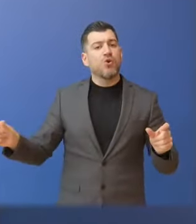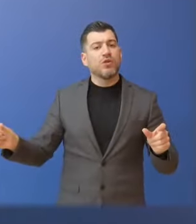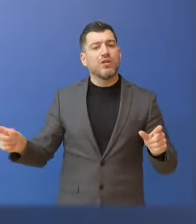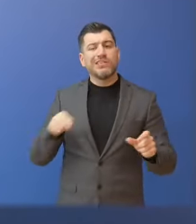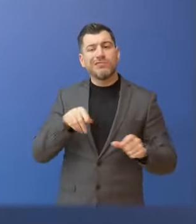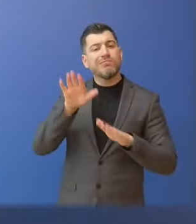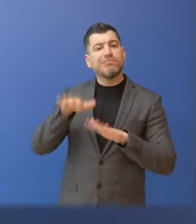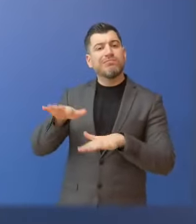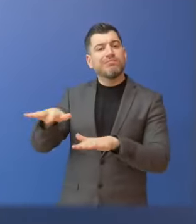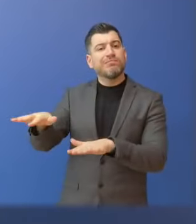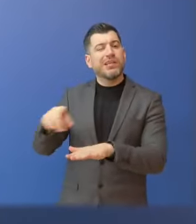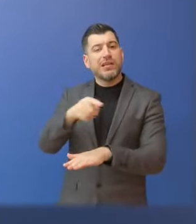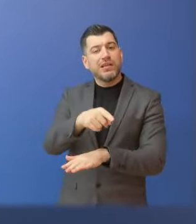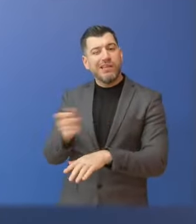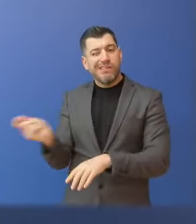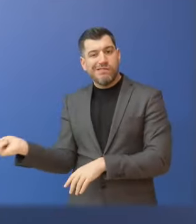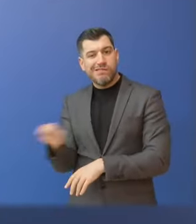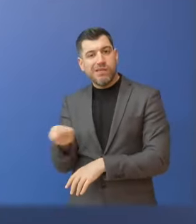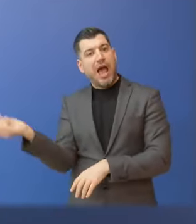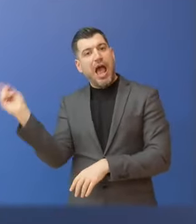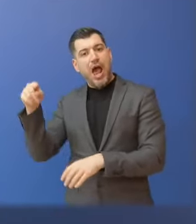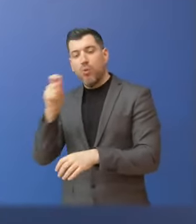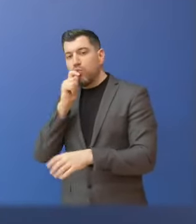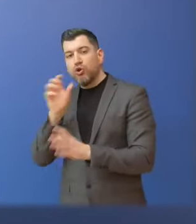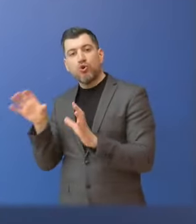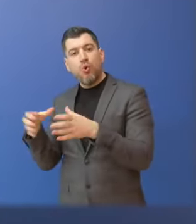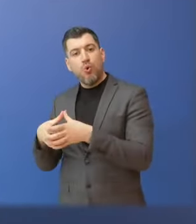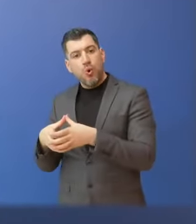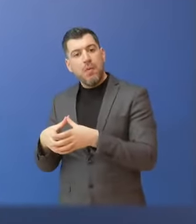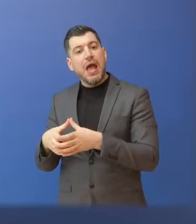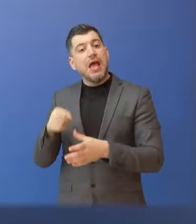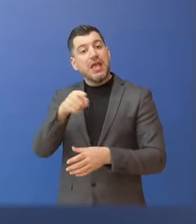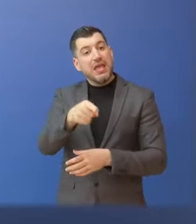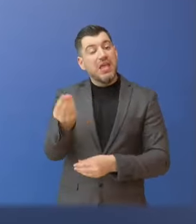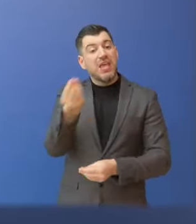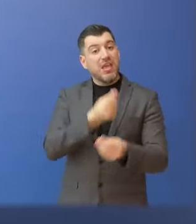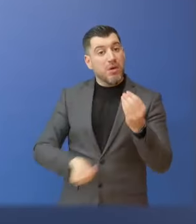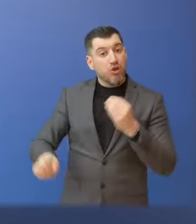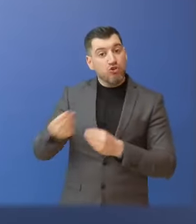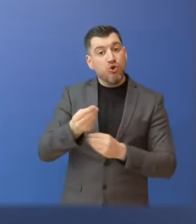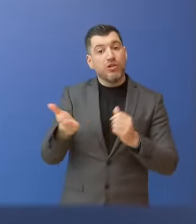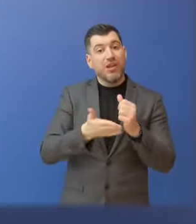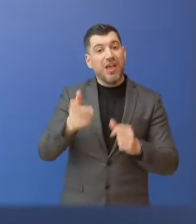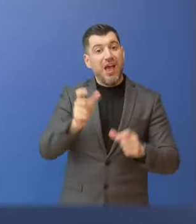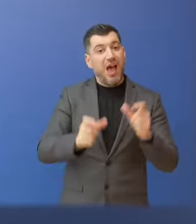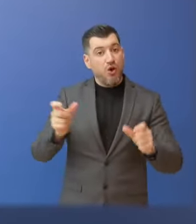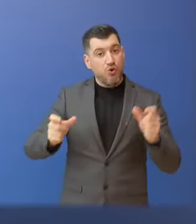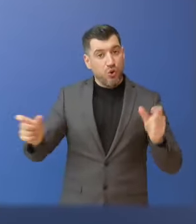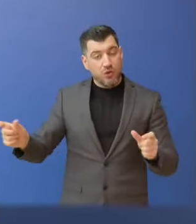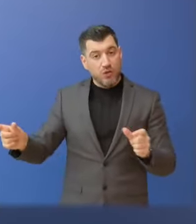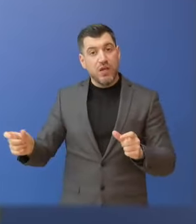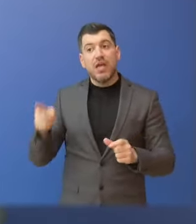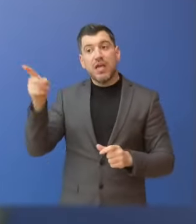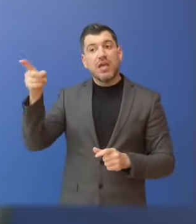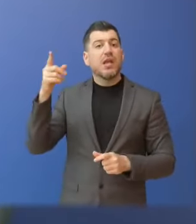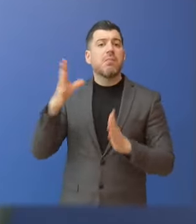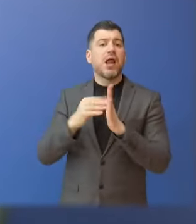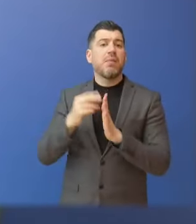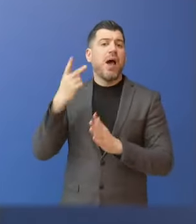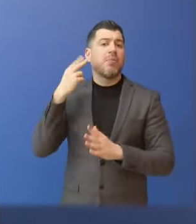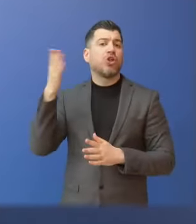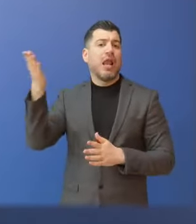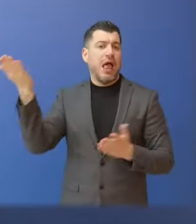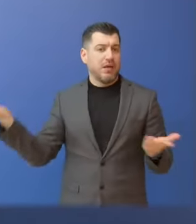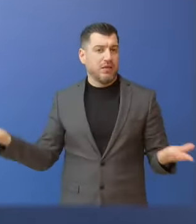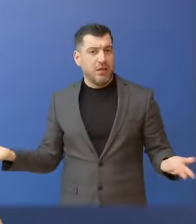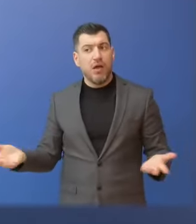κάποιο άλλο κόμμα ή είναι η πλειοψηφία και των αγροτών που διαμαρτύρονται στη λάρισα για παράδειγμα ε άνθρωποι οι